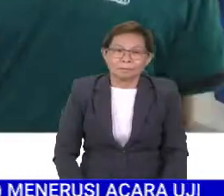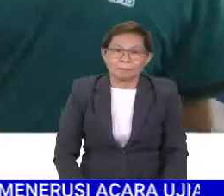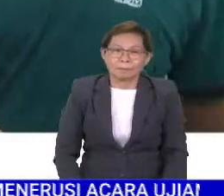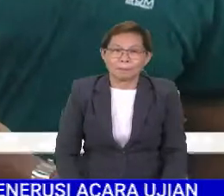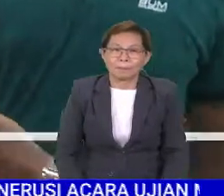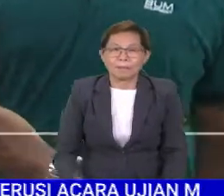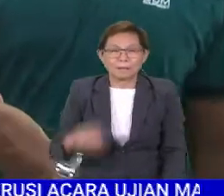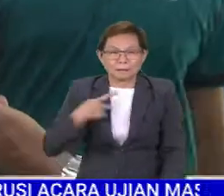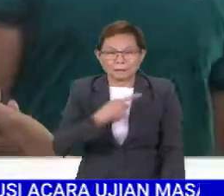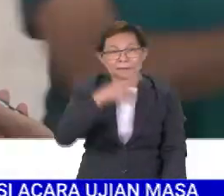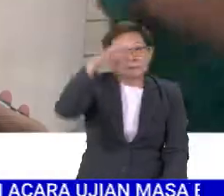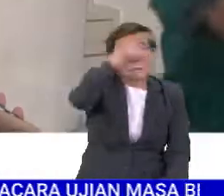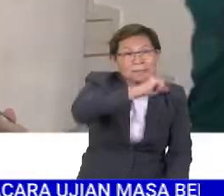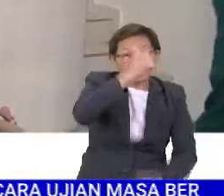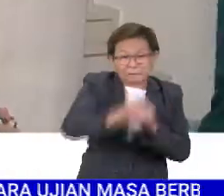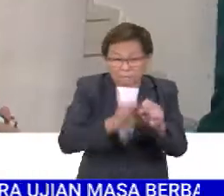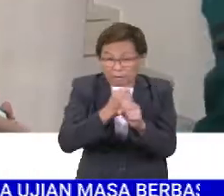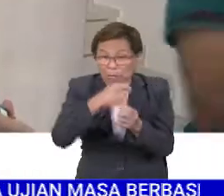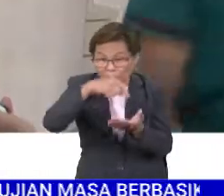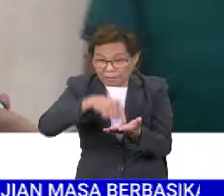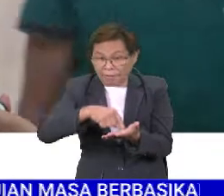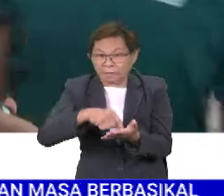Dan kita jangka perkara ini akan